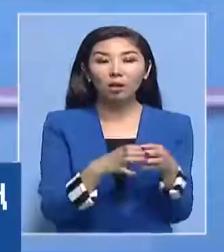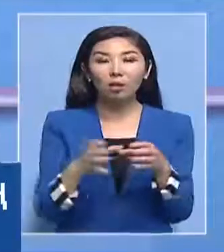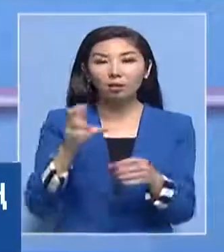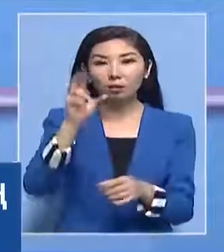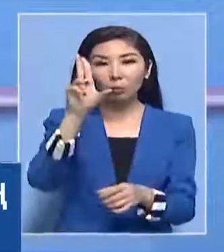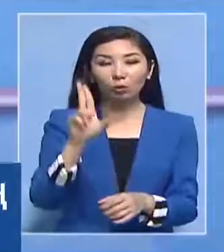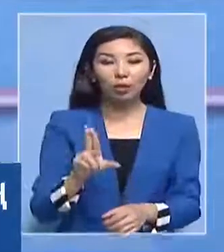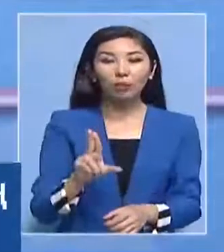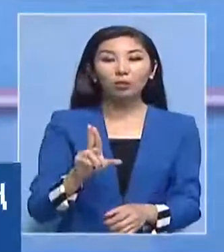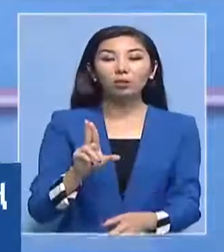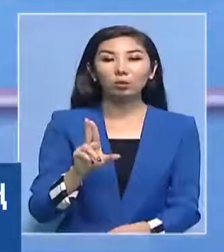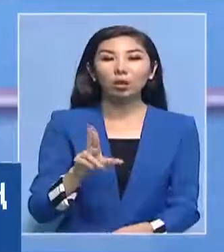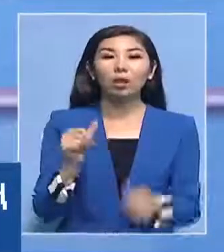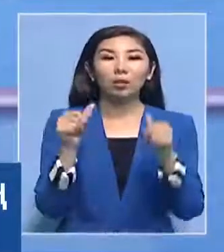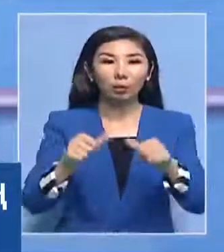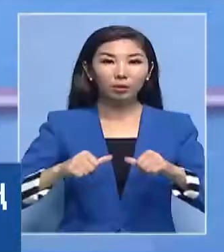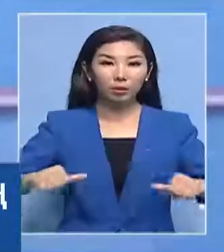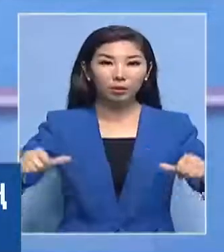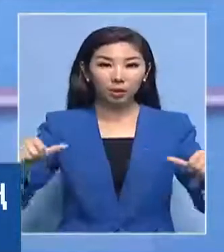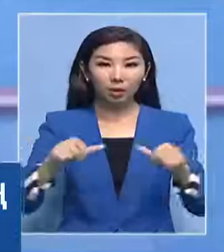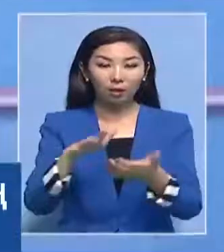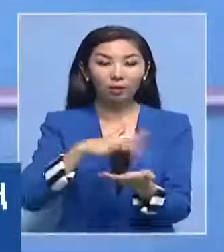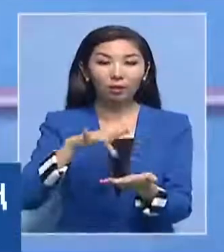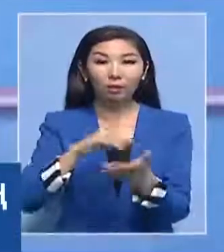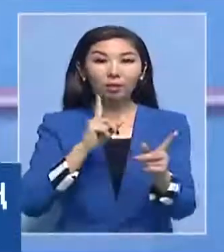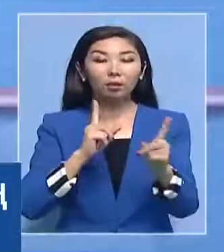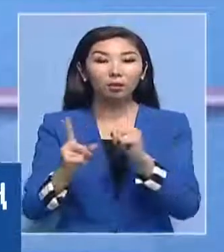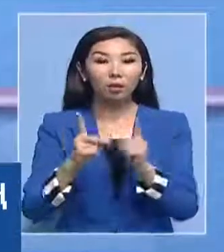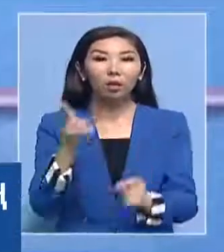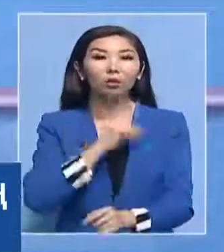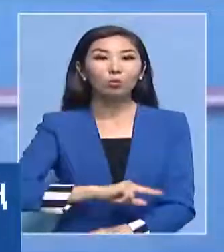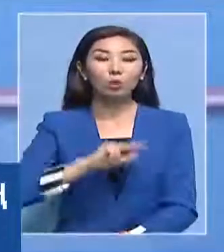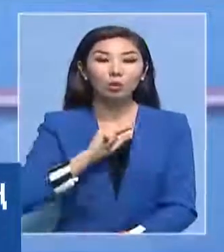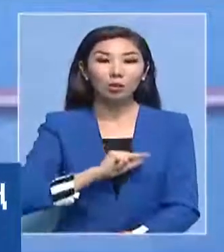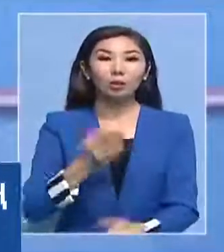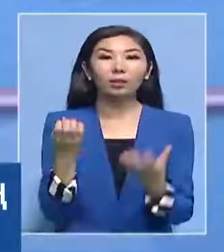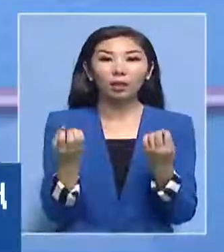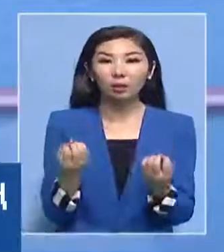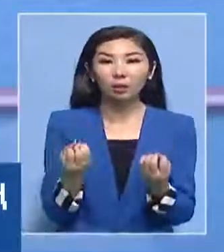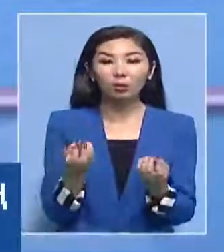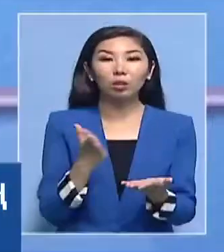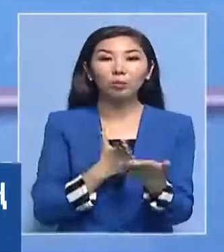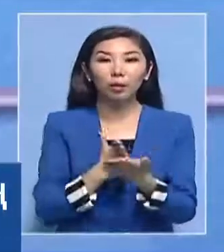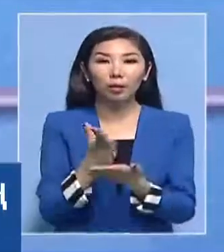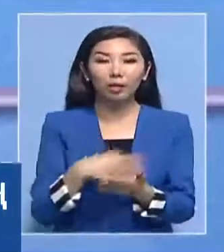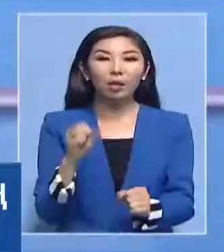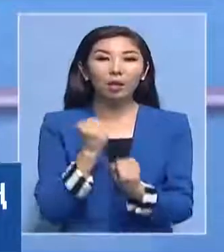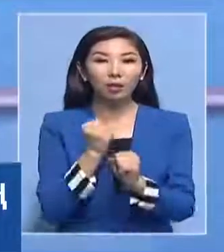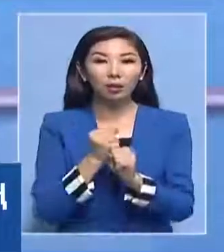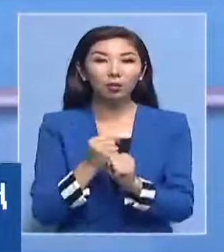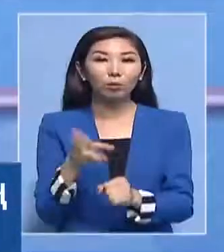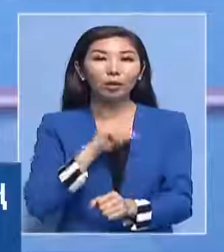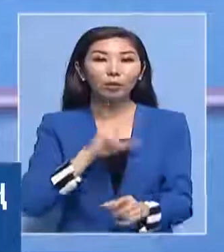әлеуметтік әріптестік туралы комиссиясының салалық кеңесі жұмыс жасайды және осы атқару